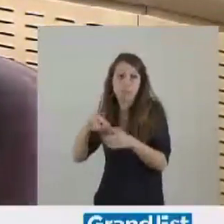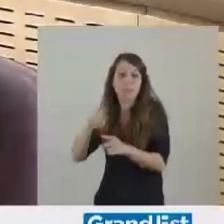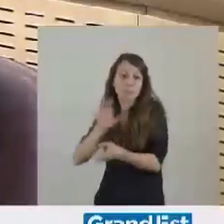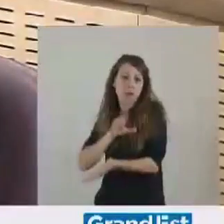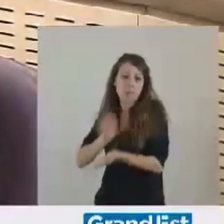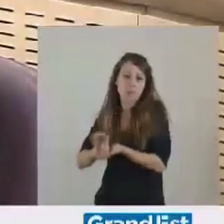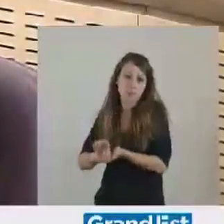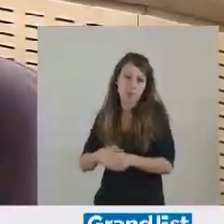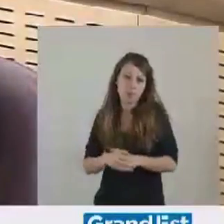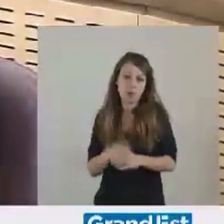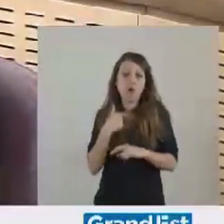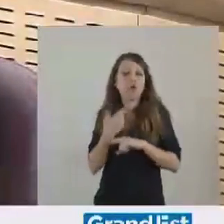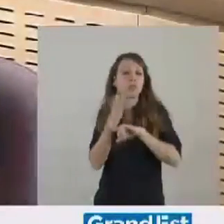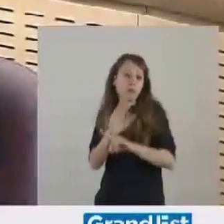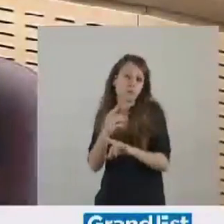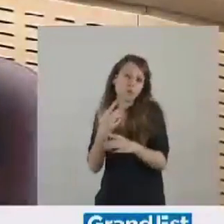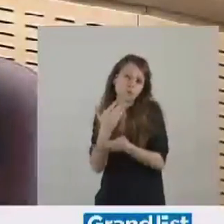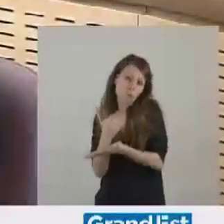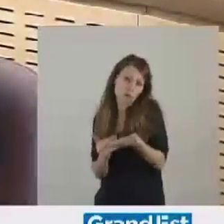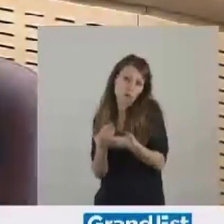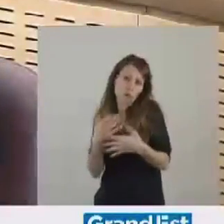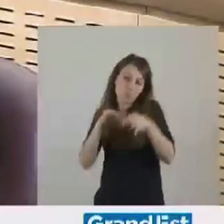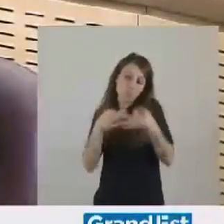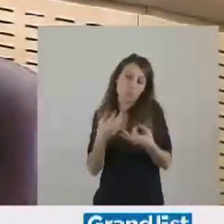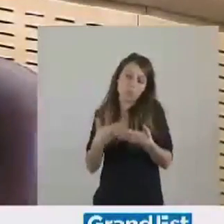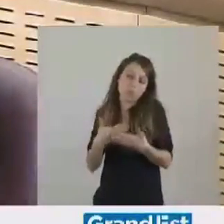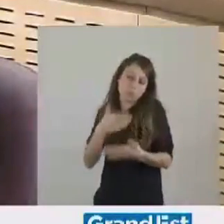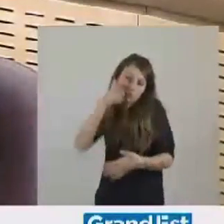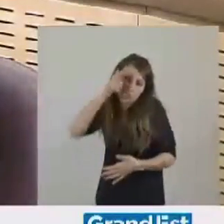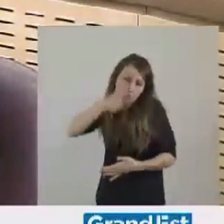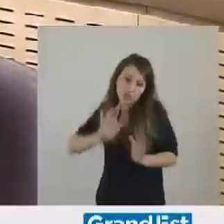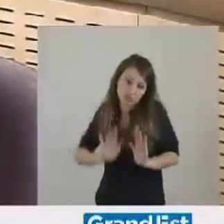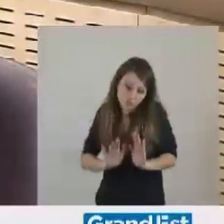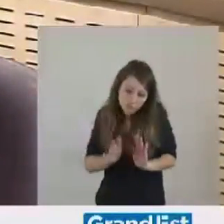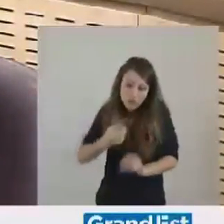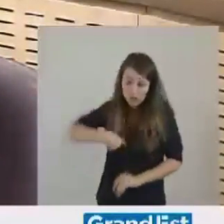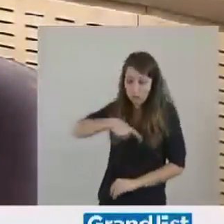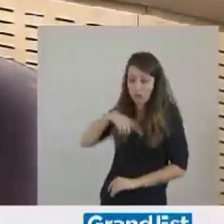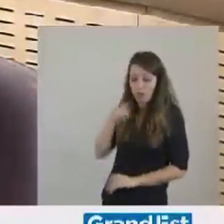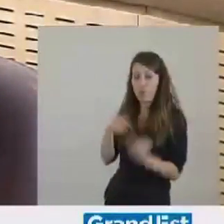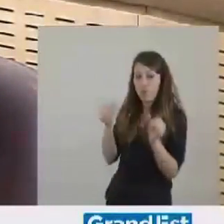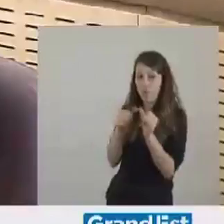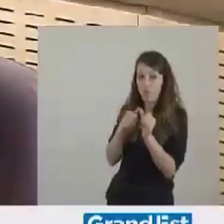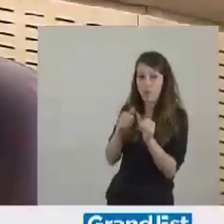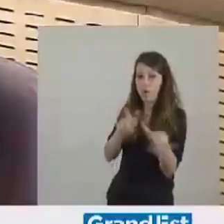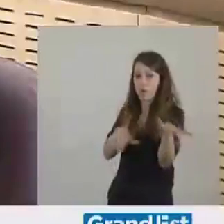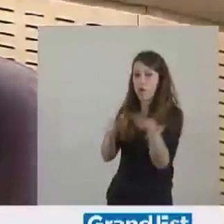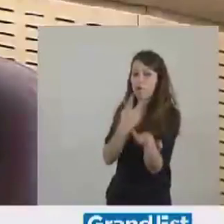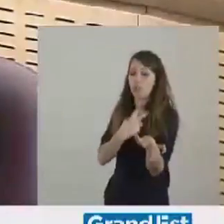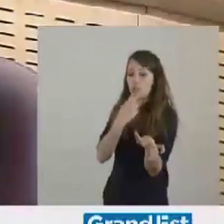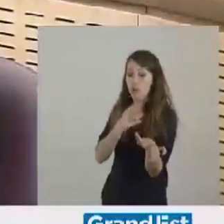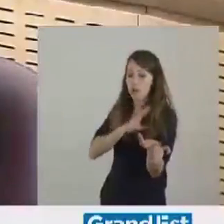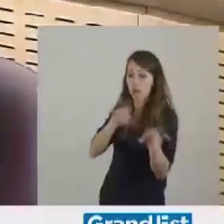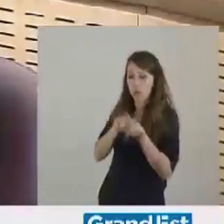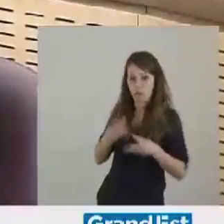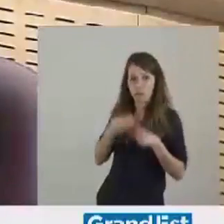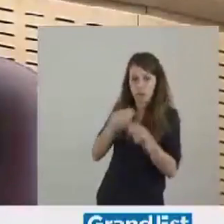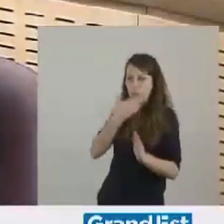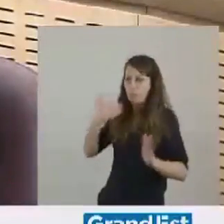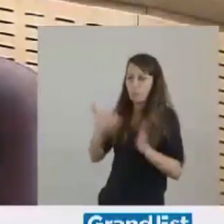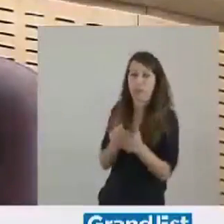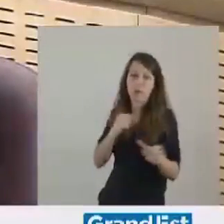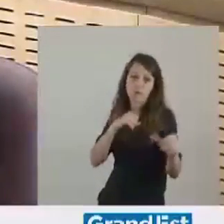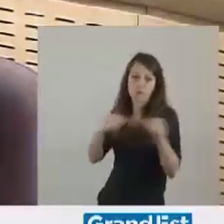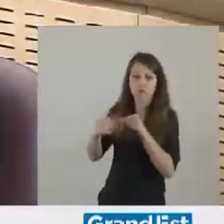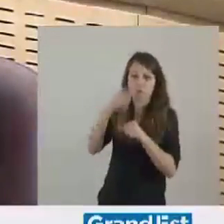budget, mais c'est pour une raison évidente. Nous devons mettre nos concitoyens dans les meilleures conditions pour répondre aux défis de la